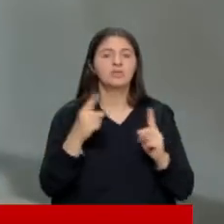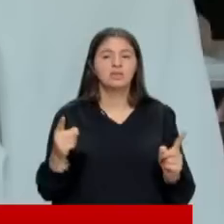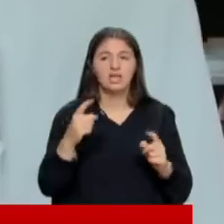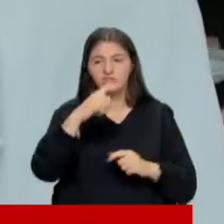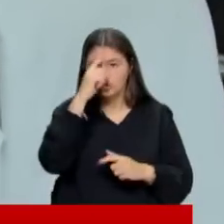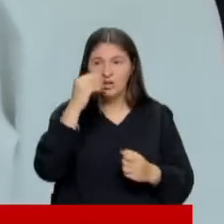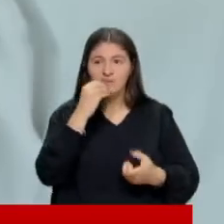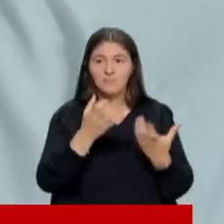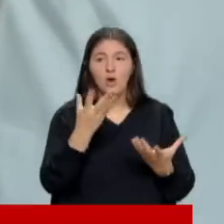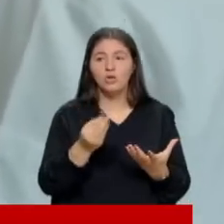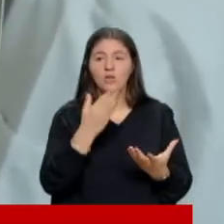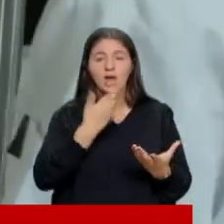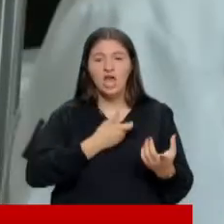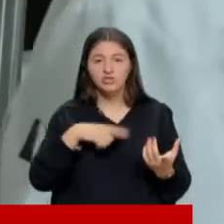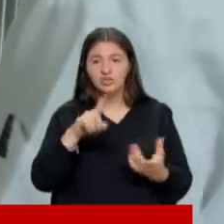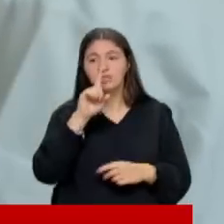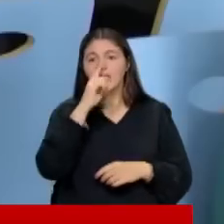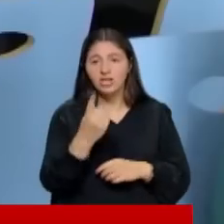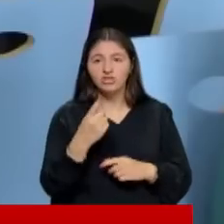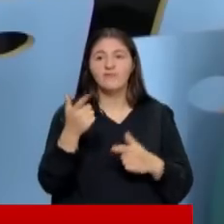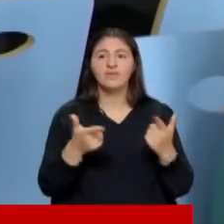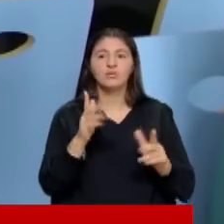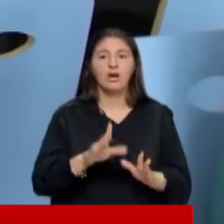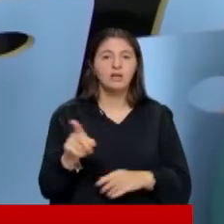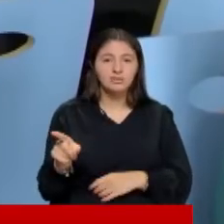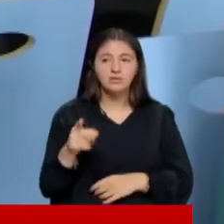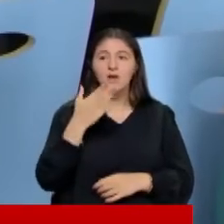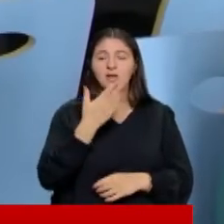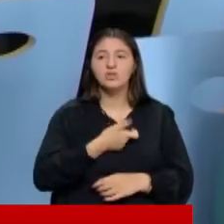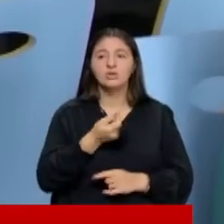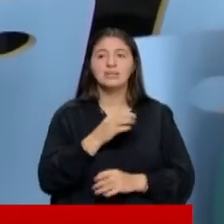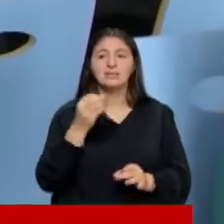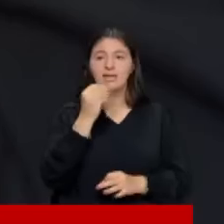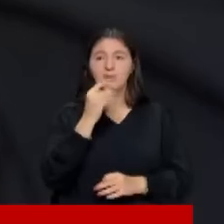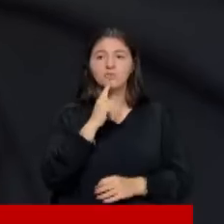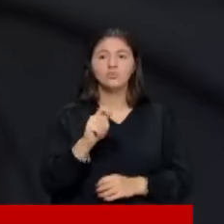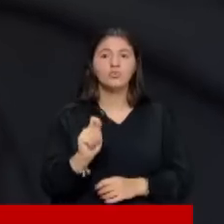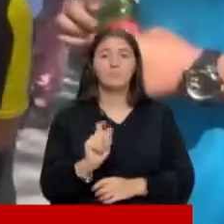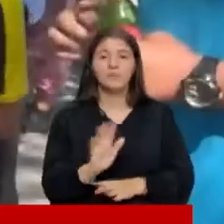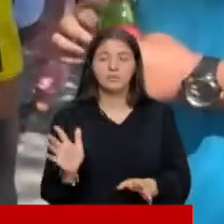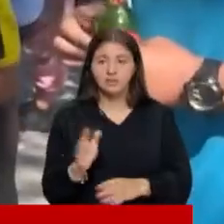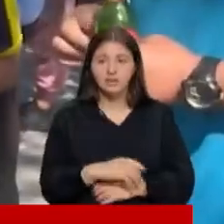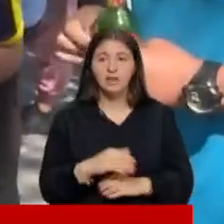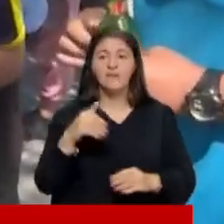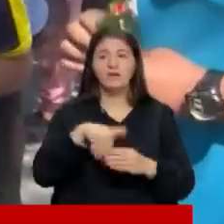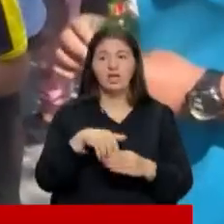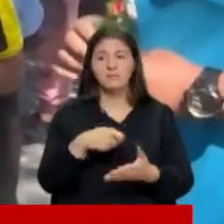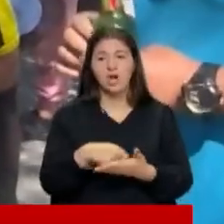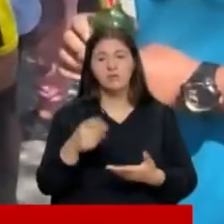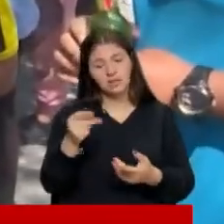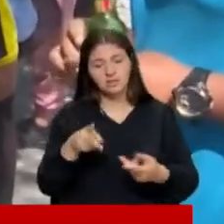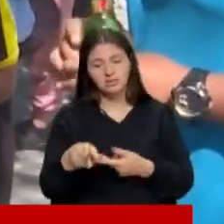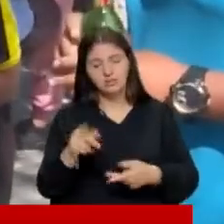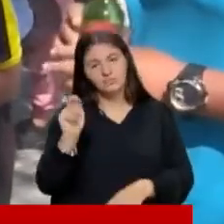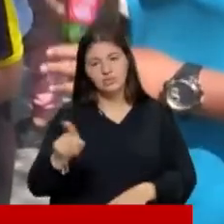sıcak yemek yiyen öğrenciler sadece videoda kaldı öğrenci ücretsiz yemek Vadi tutulmadı milletvekilleri maaşlarından